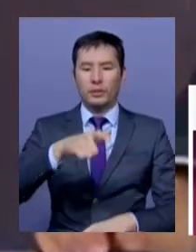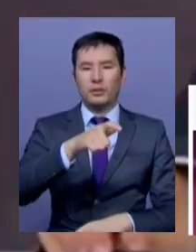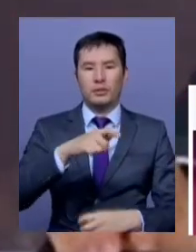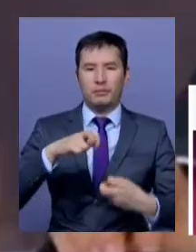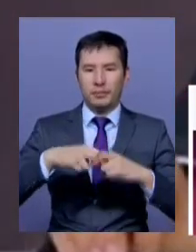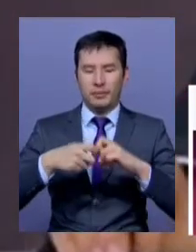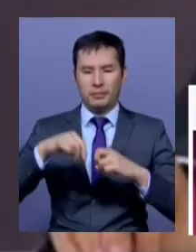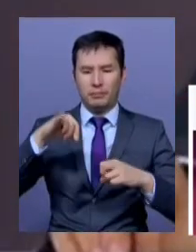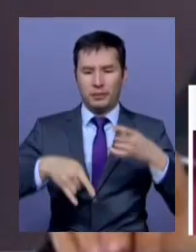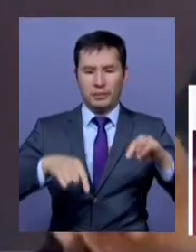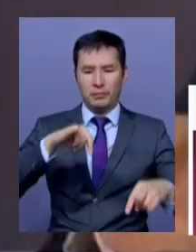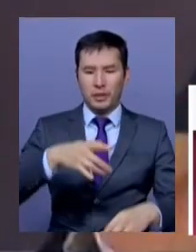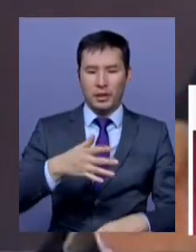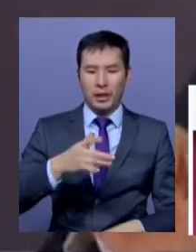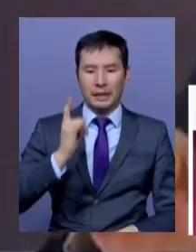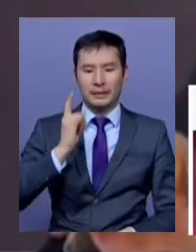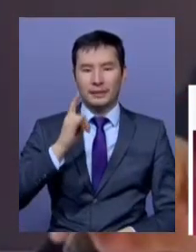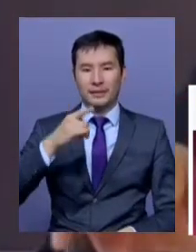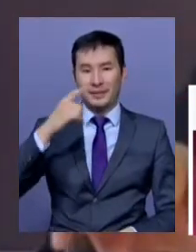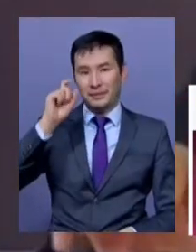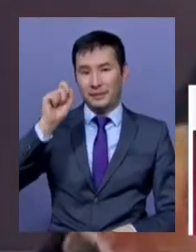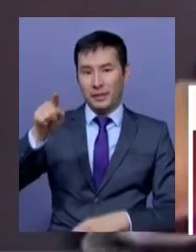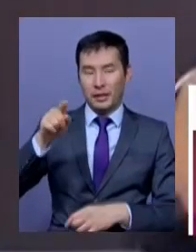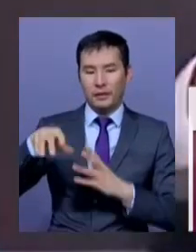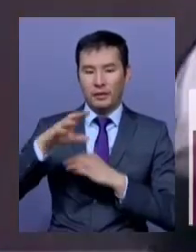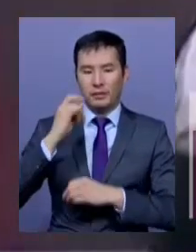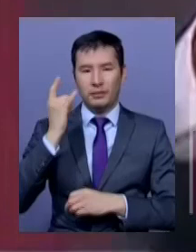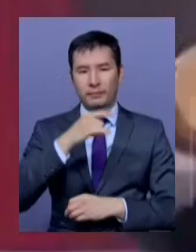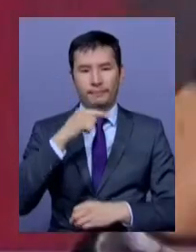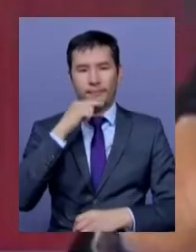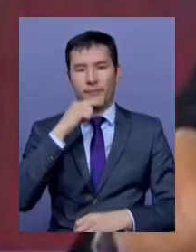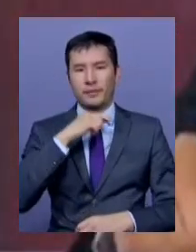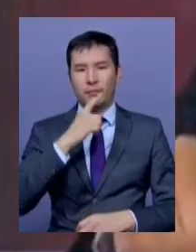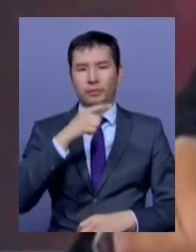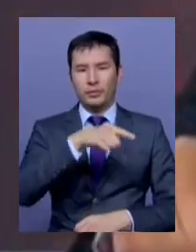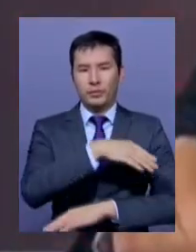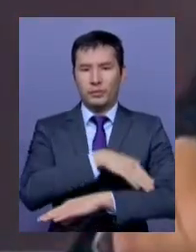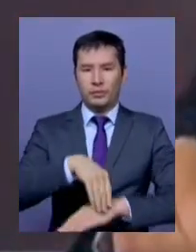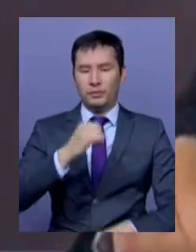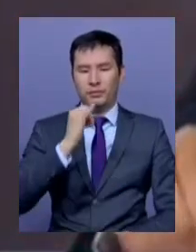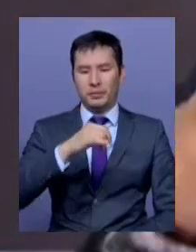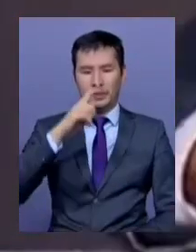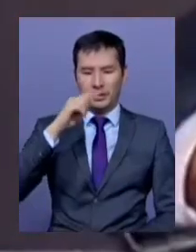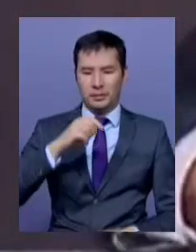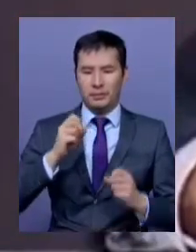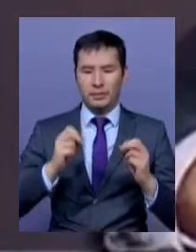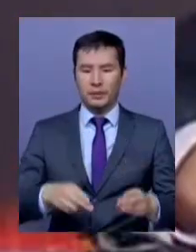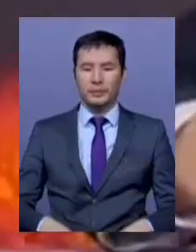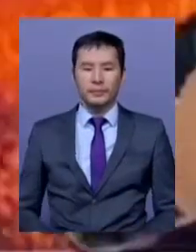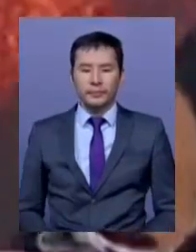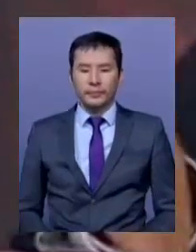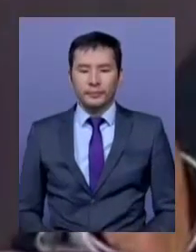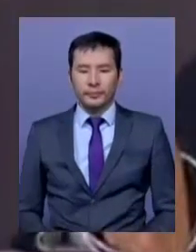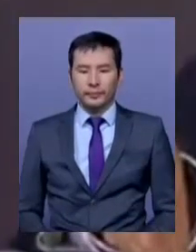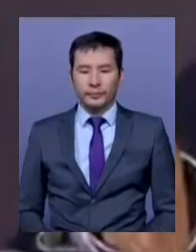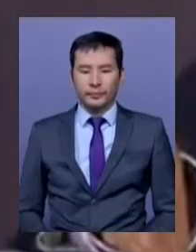көбісі тек қана мына банкет, тойханалар ғана тоқтап тұр. Ал рұқсат берілгеннің өзінде де, рұқсат бергенде, оларға рұқсат бергенде жа